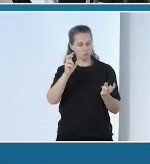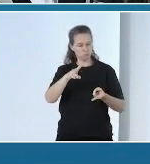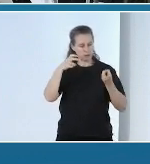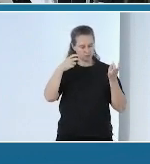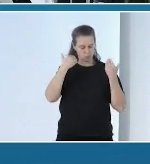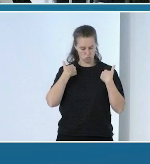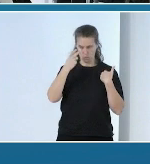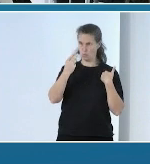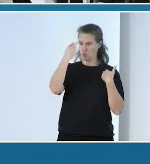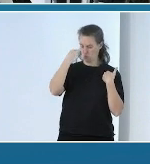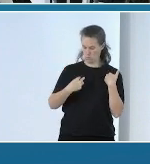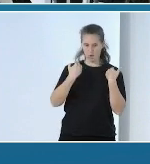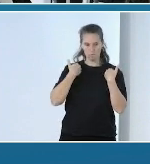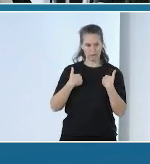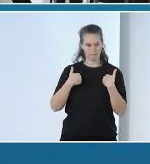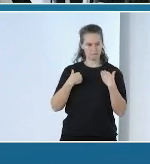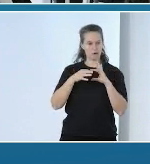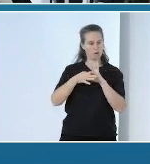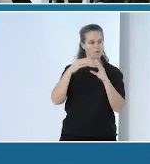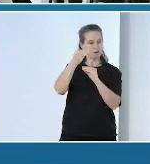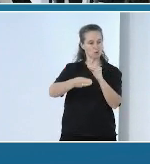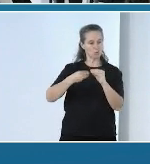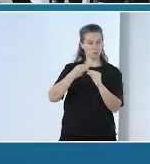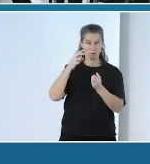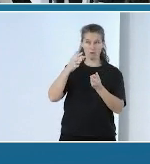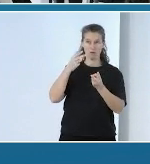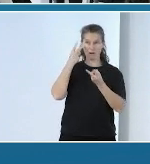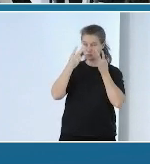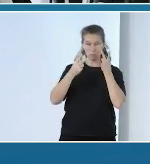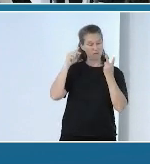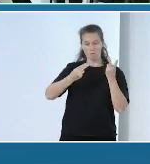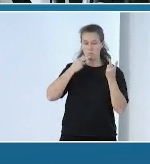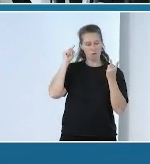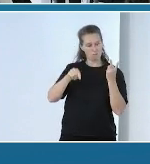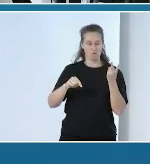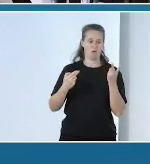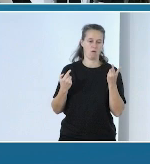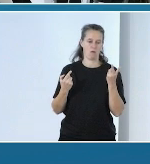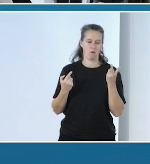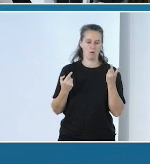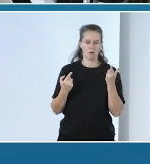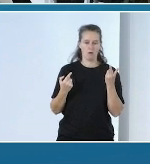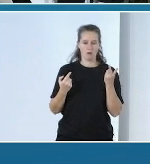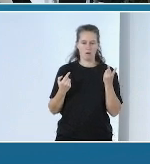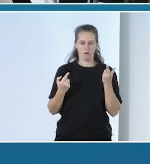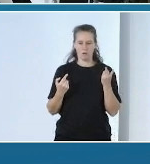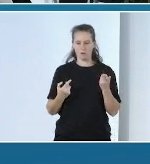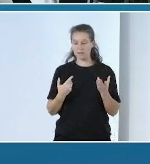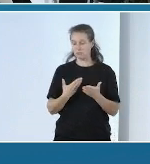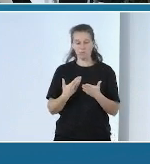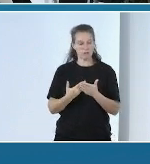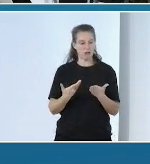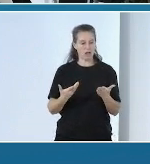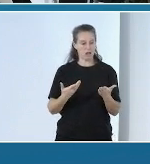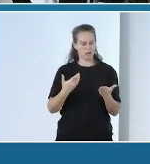de lui-même et de son rapport au monde visuellement très très bonne, sans faille. Voilà. Et donc c'est pour ça